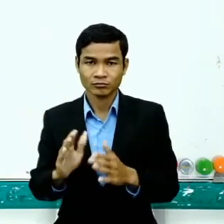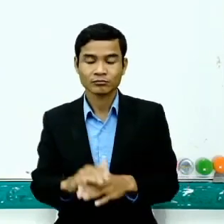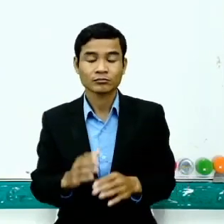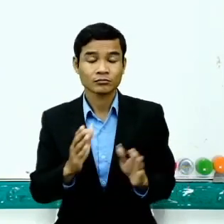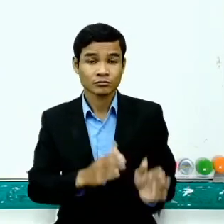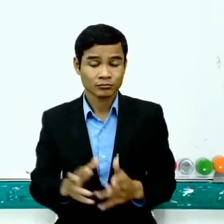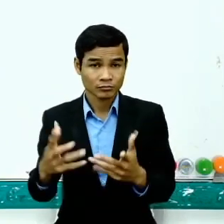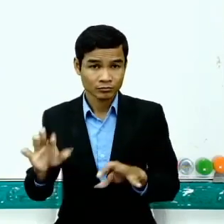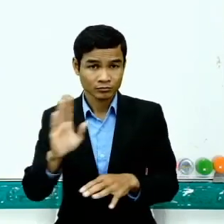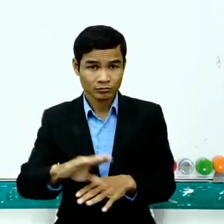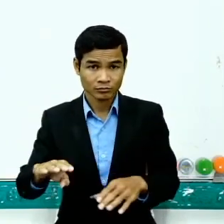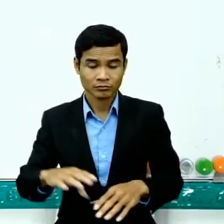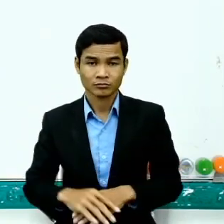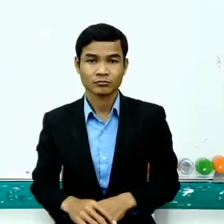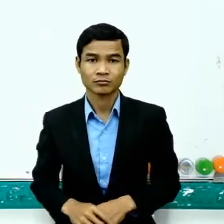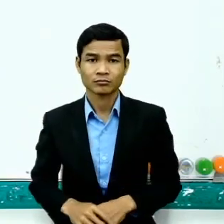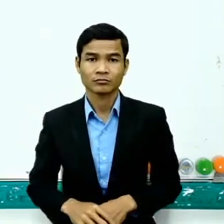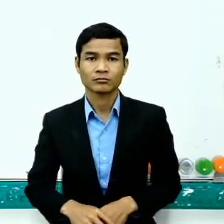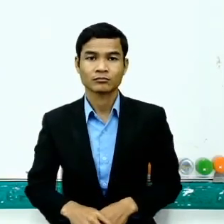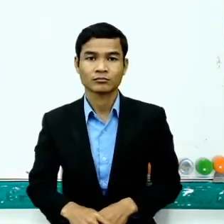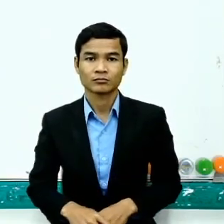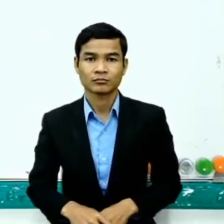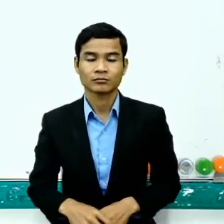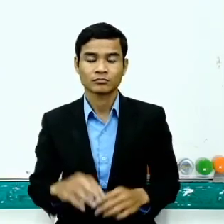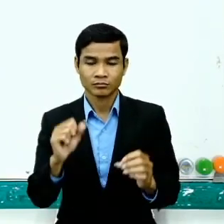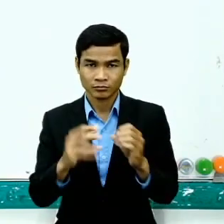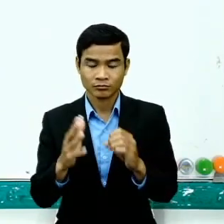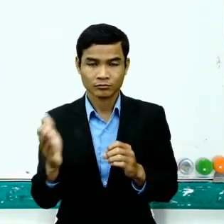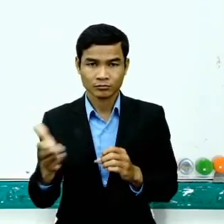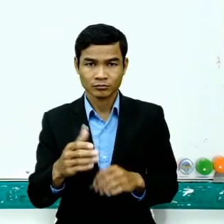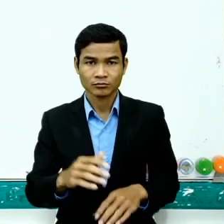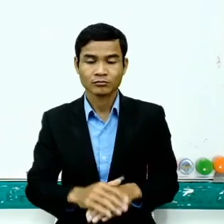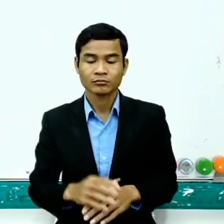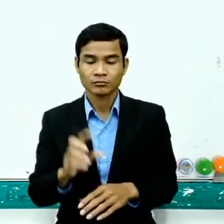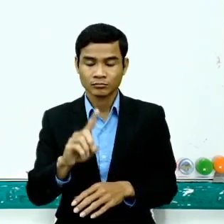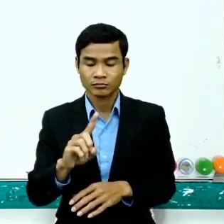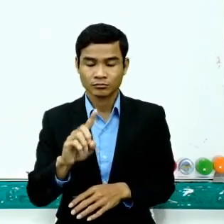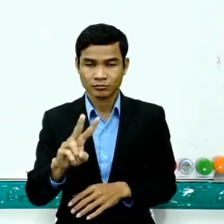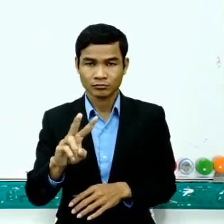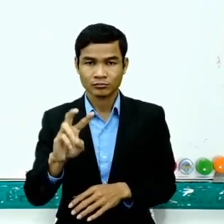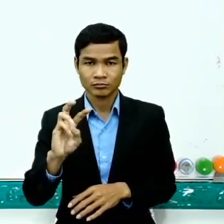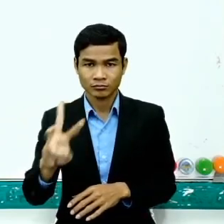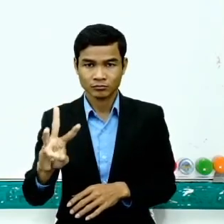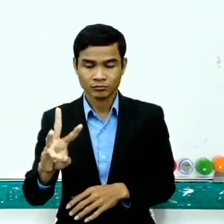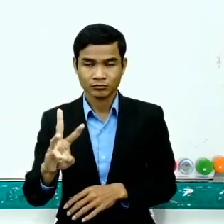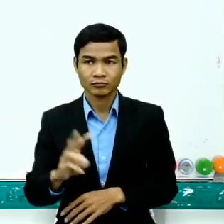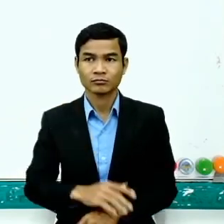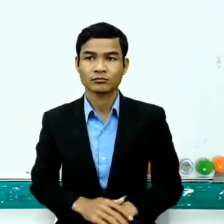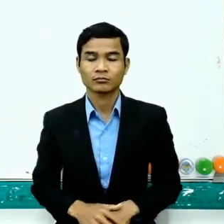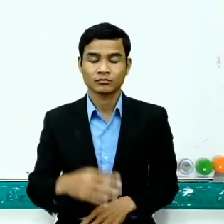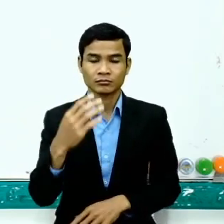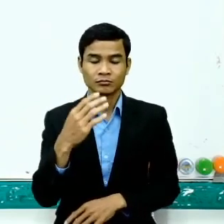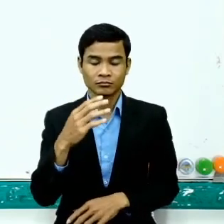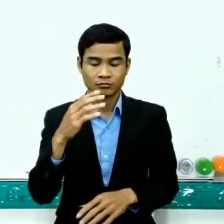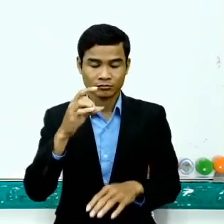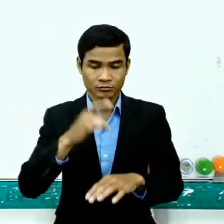tiếm rồi rồi hai riêng nơi con chà chập đám mùi bí